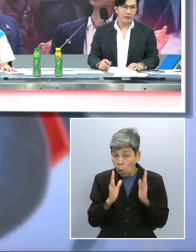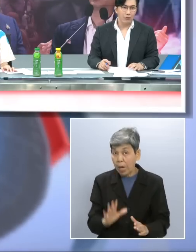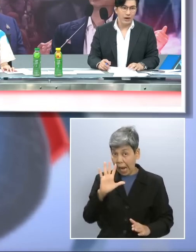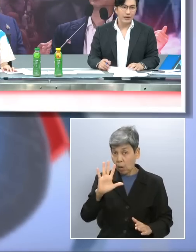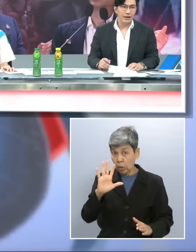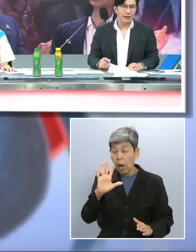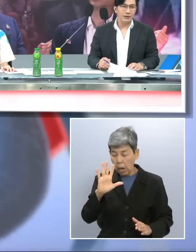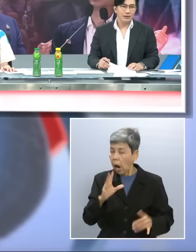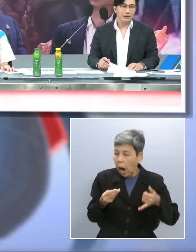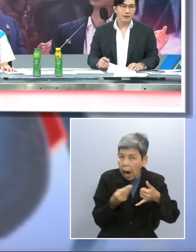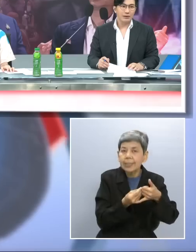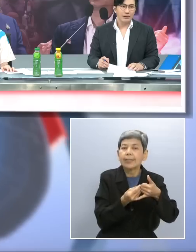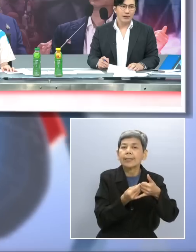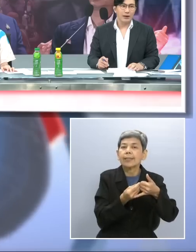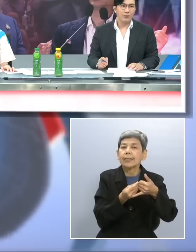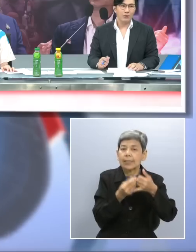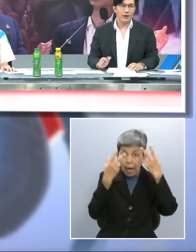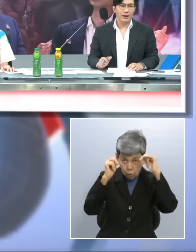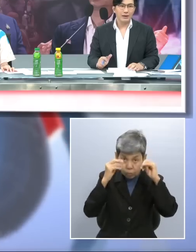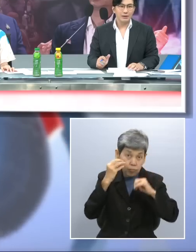ให้นะฮะโอเค